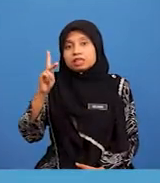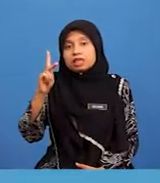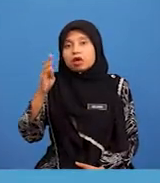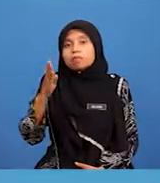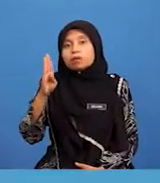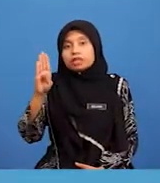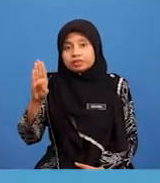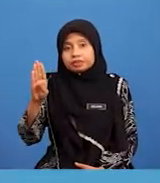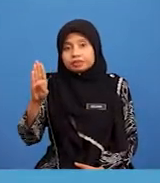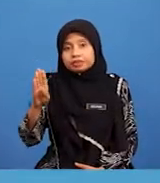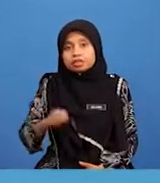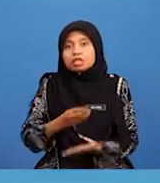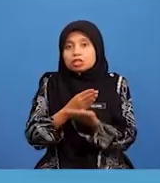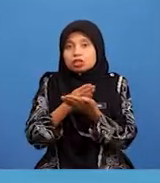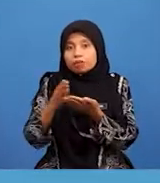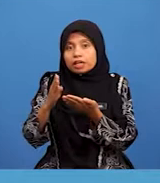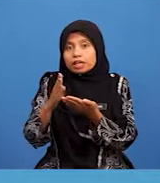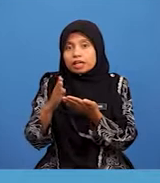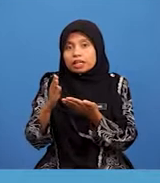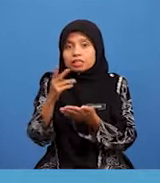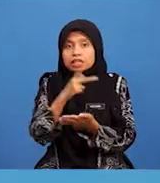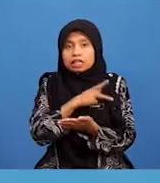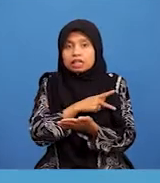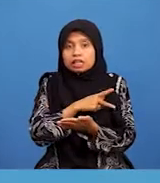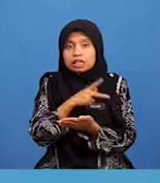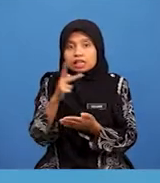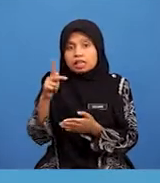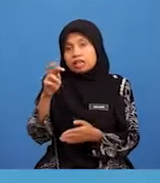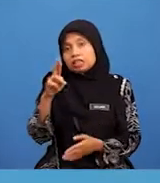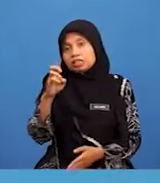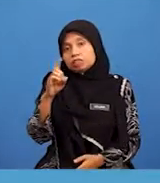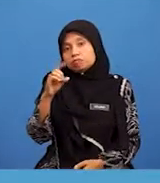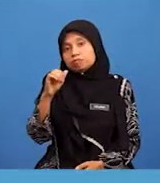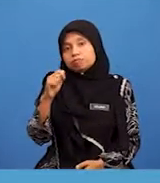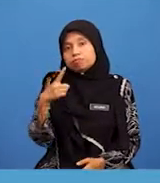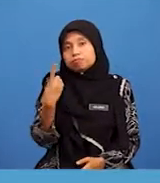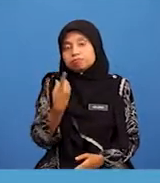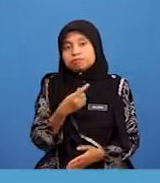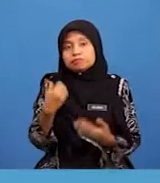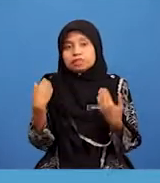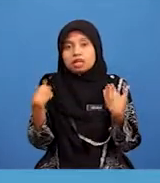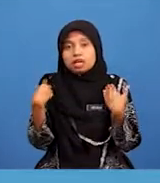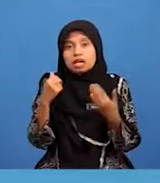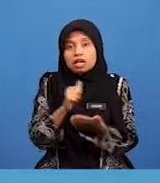RM350. Di bahagian kredit, kita ada equity pemilik, iaitu akaun modal Sarah